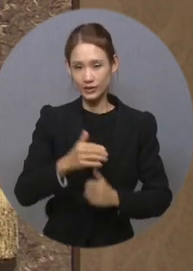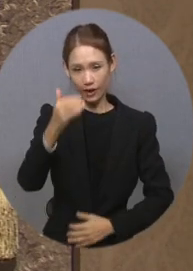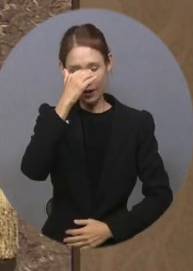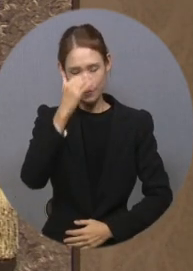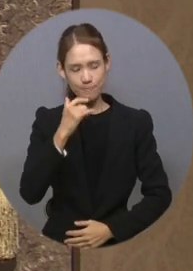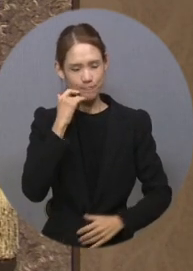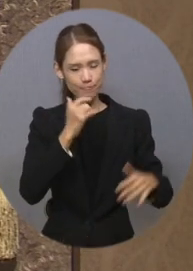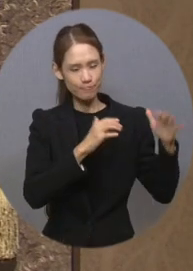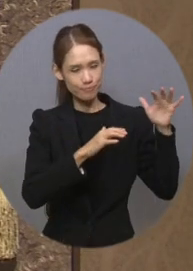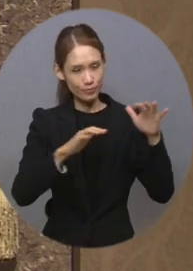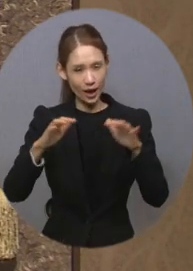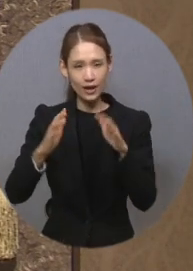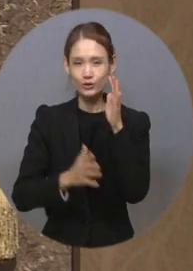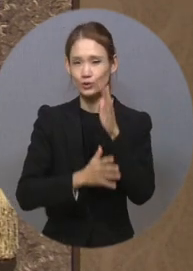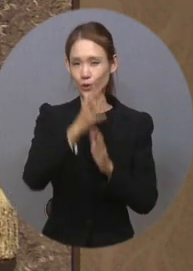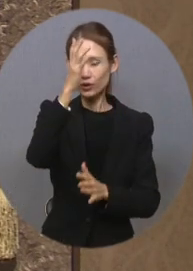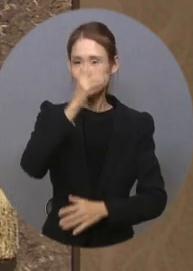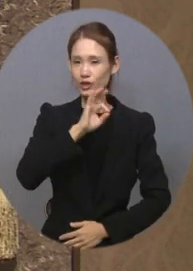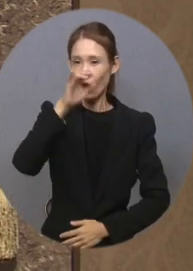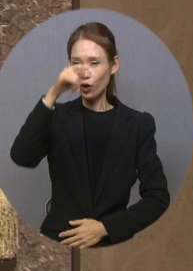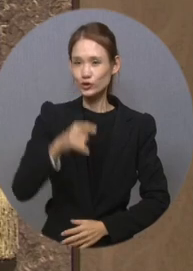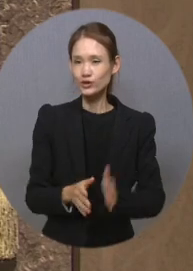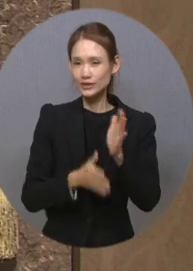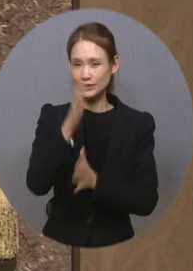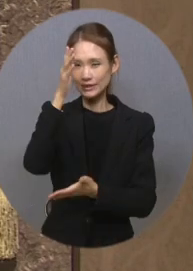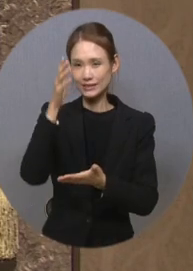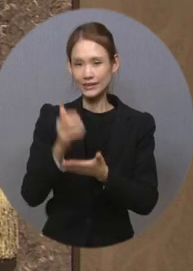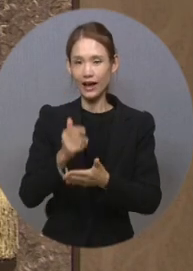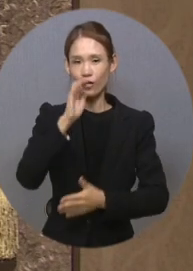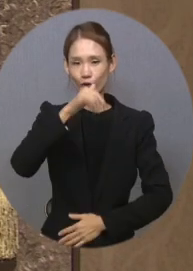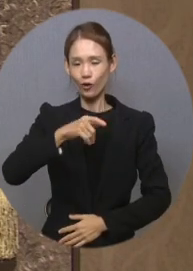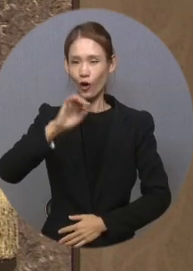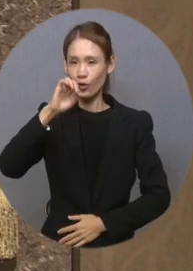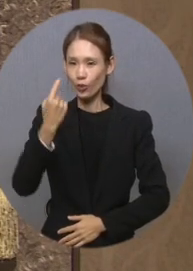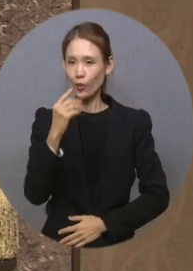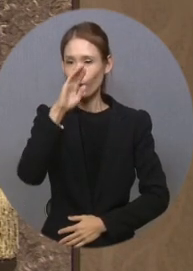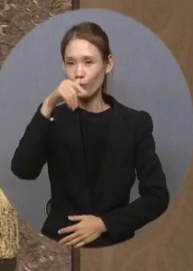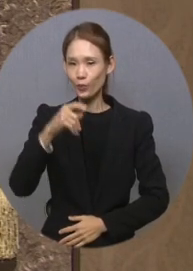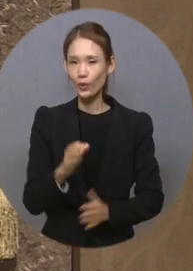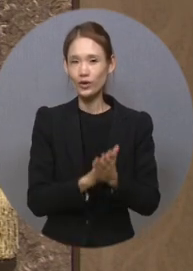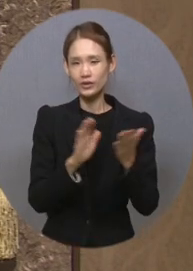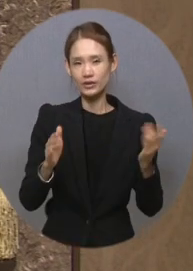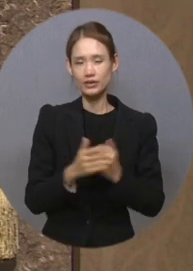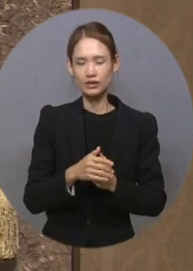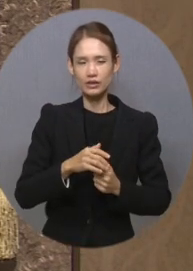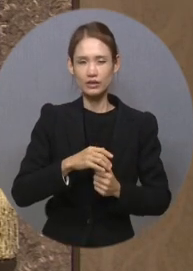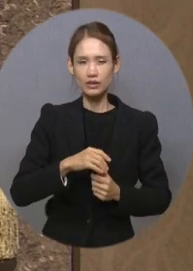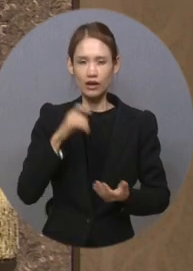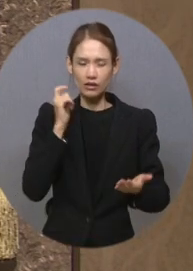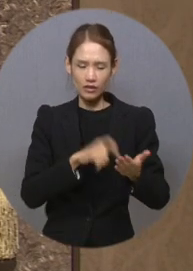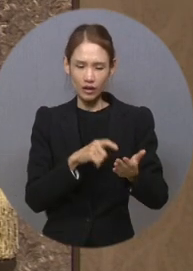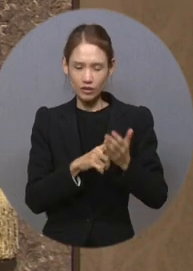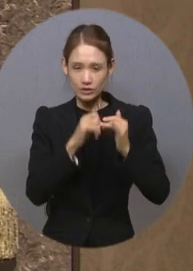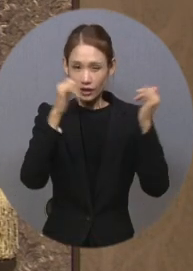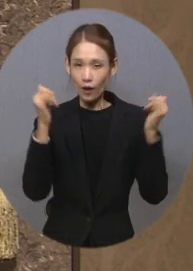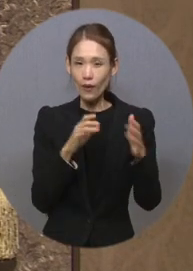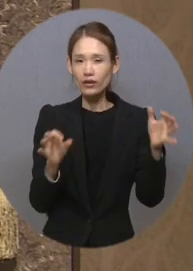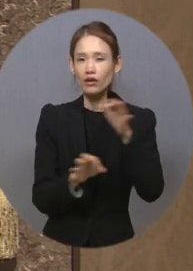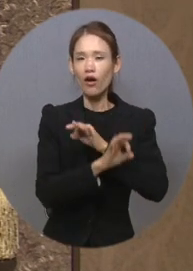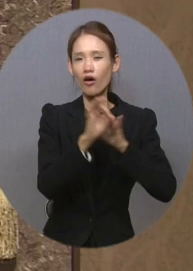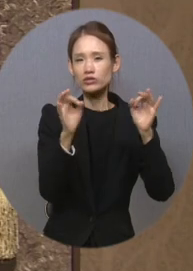밤바다의 도시 여수시장 권호봉입니다. 급격한 사회 경제적 변화 속에서